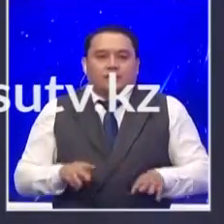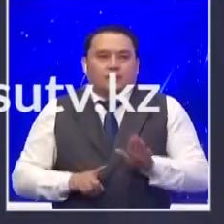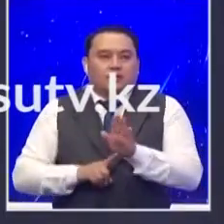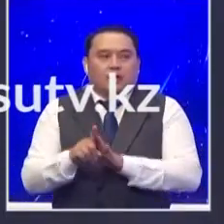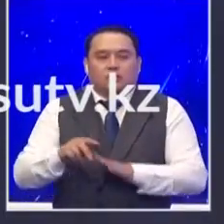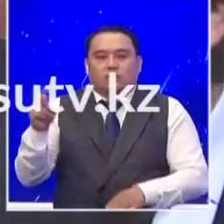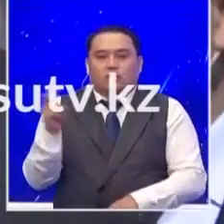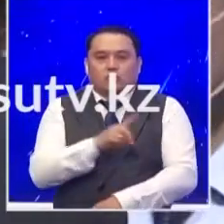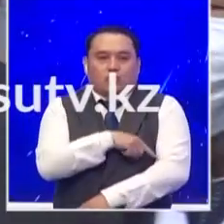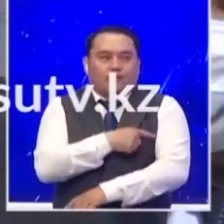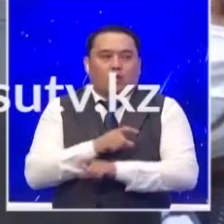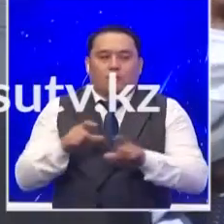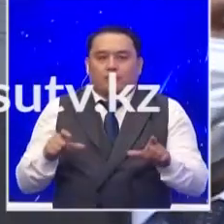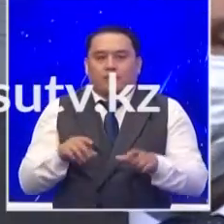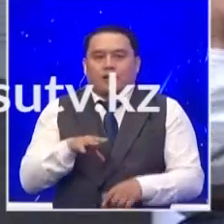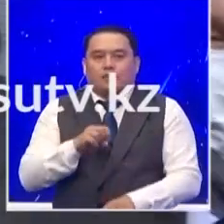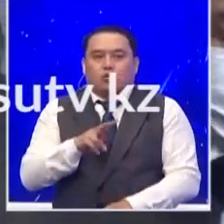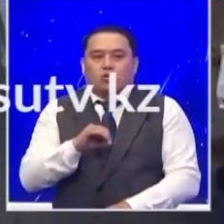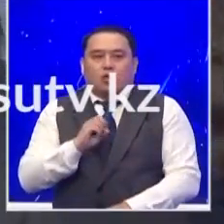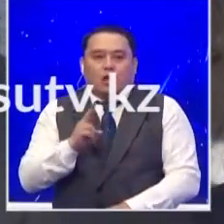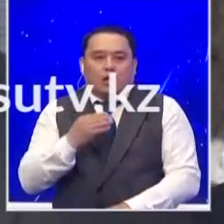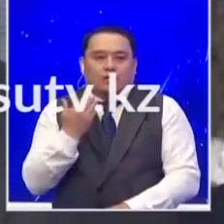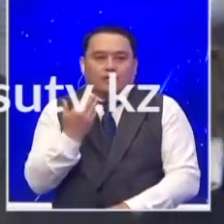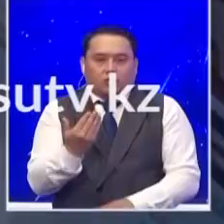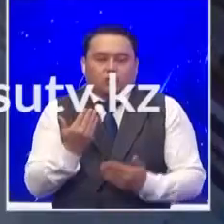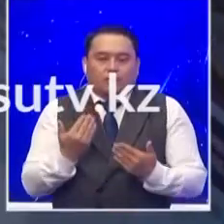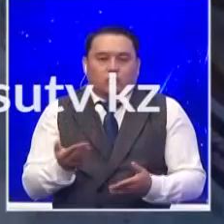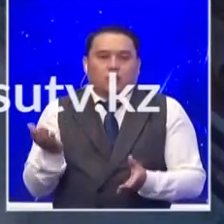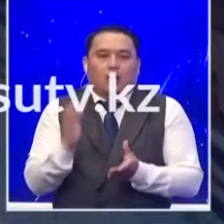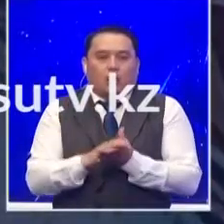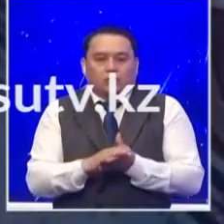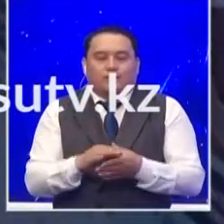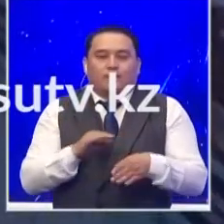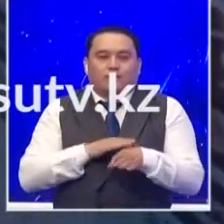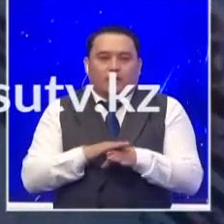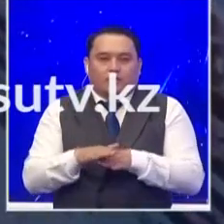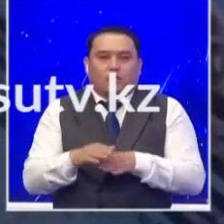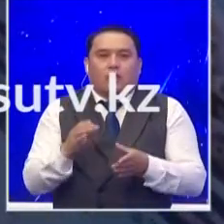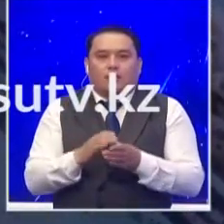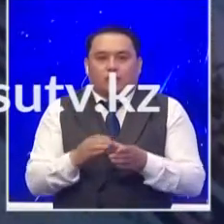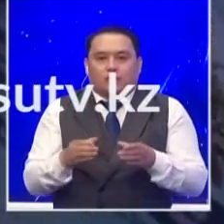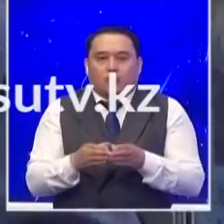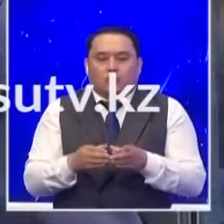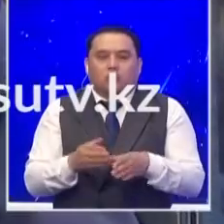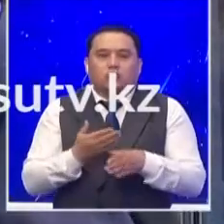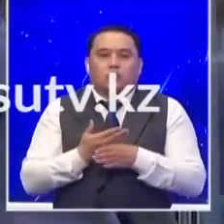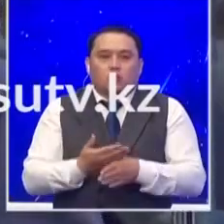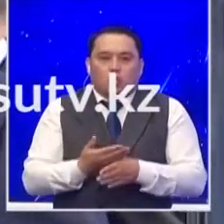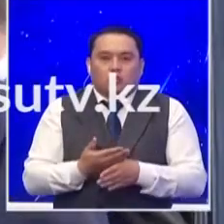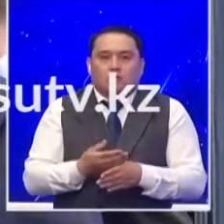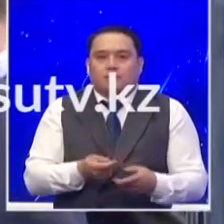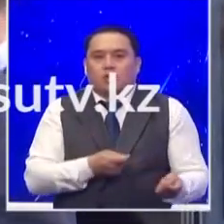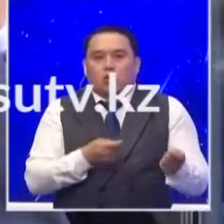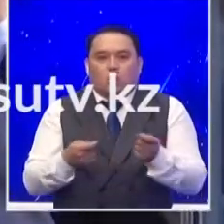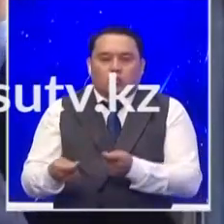с посещения врачебной амбулатории Бельбулакского сельского округа, где он ознакомился с ходом прививочной кампании. Благодаря бесперебойной